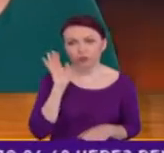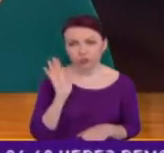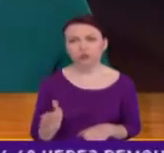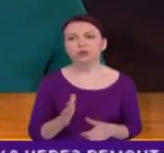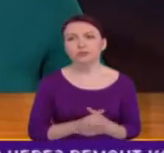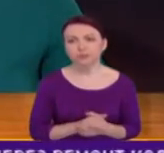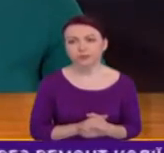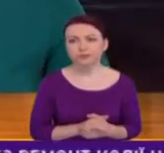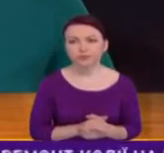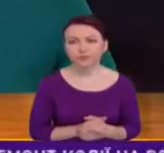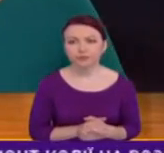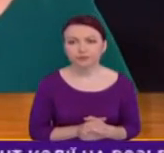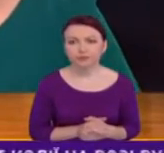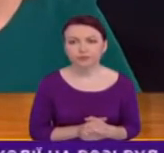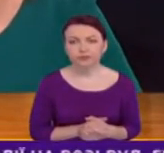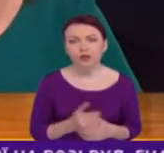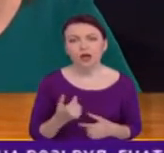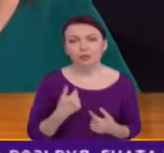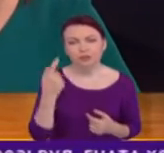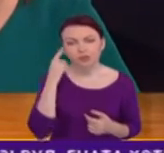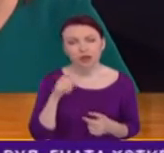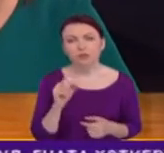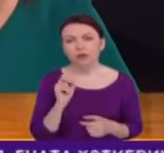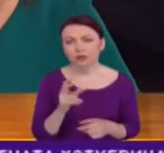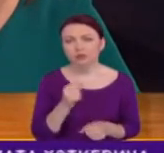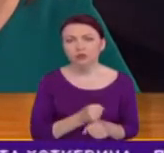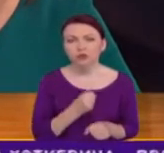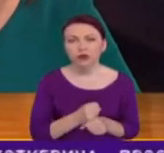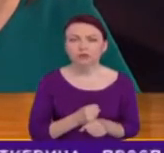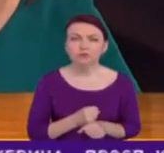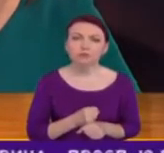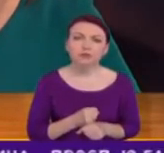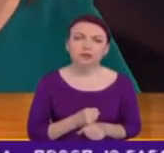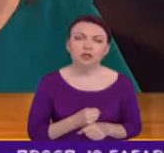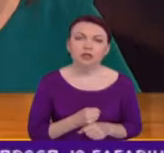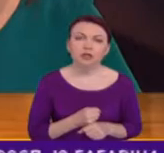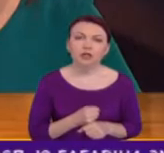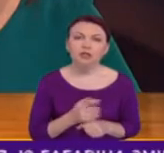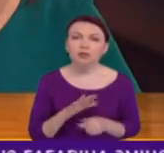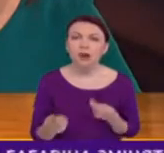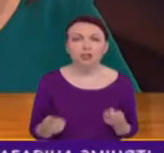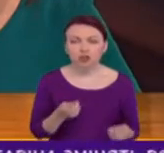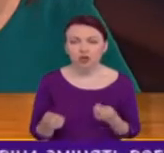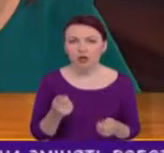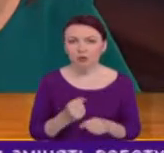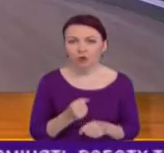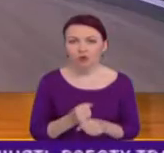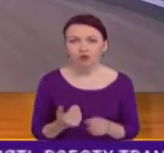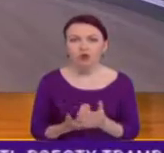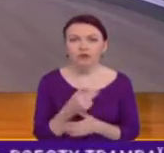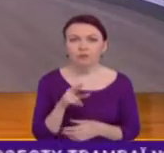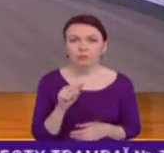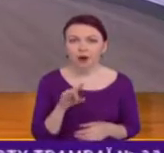ефект буде відповідний. Ми знаємо, як спрацювала і менеджерська робота на новому